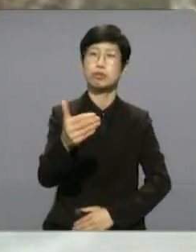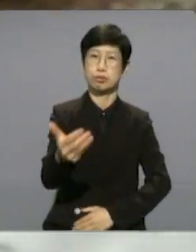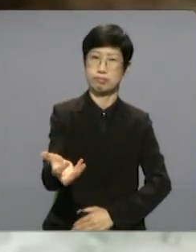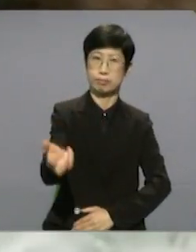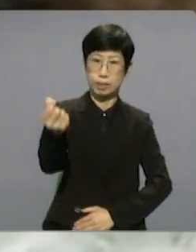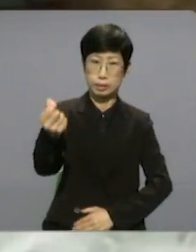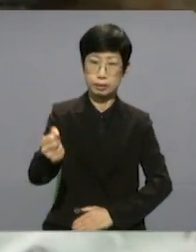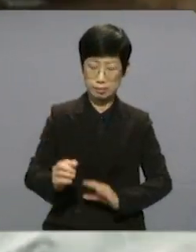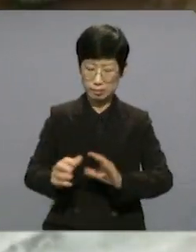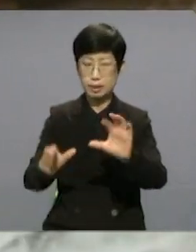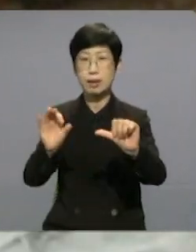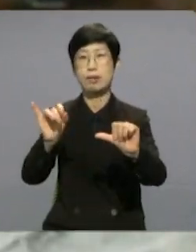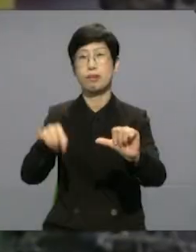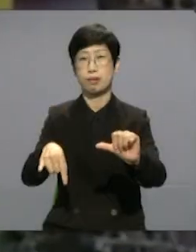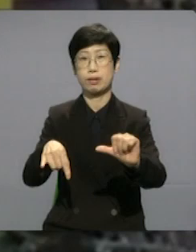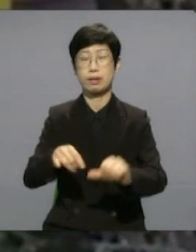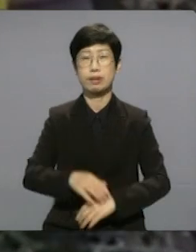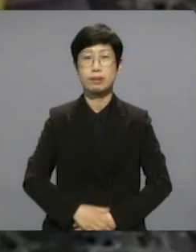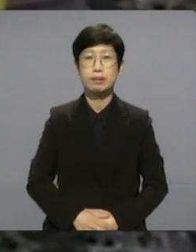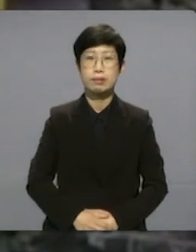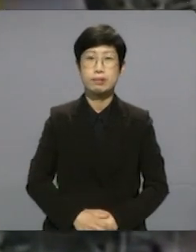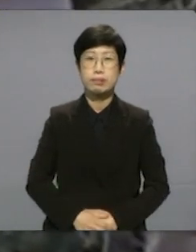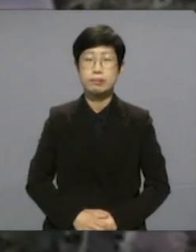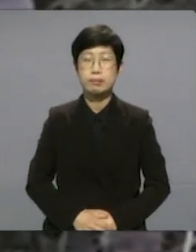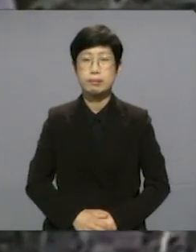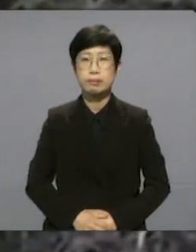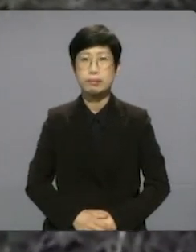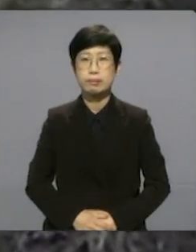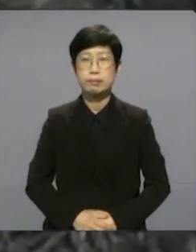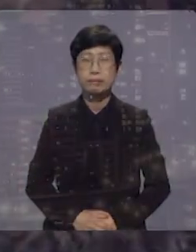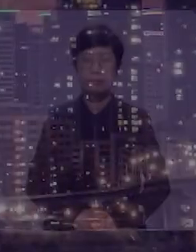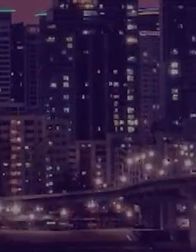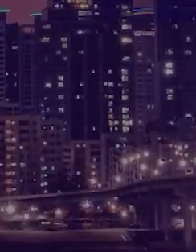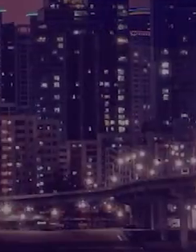세계 5입니다 월드뉴스 정지호입니다